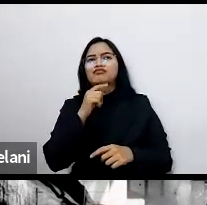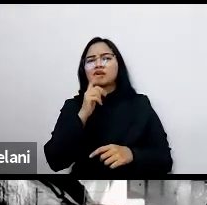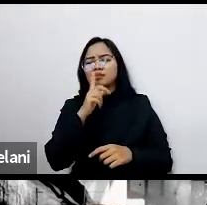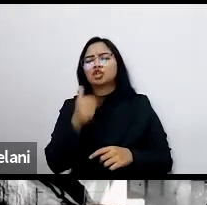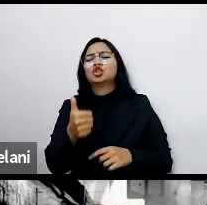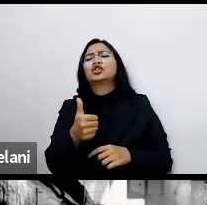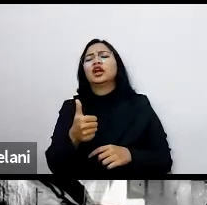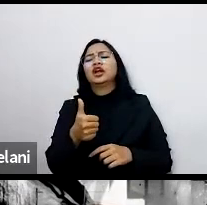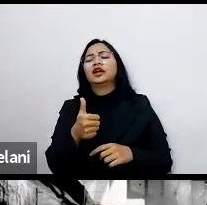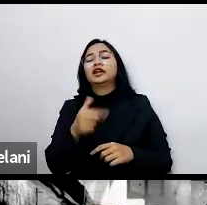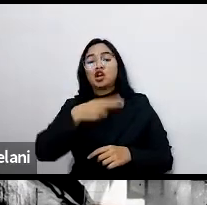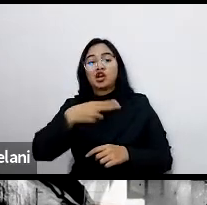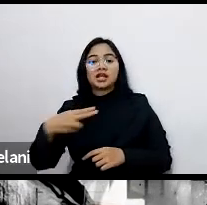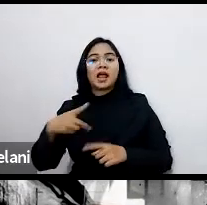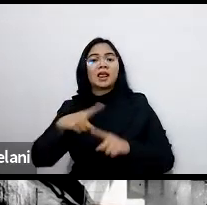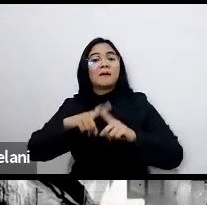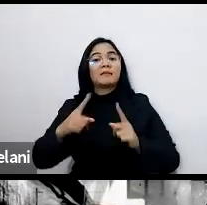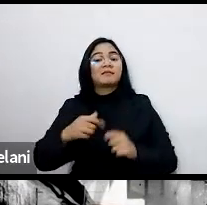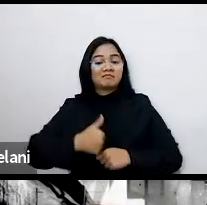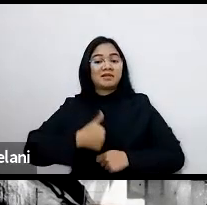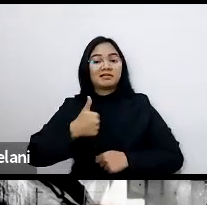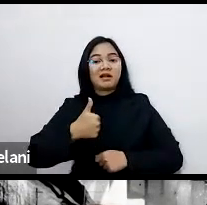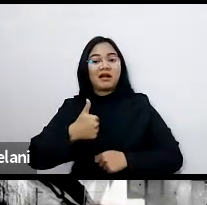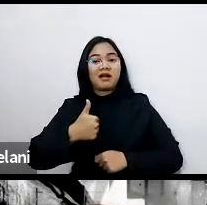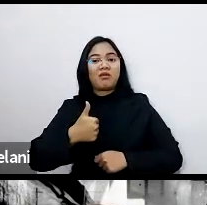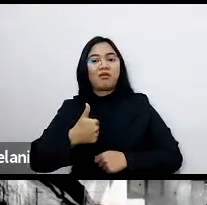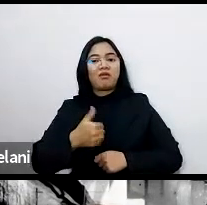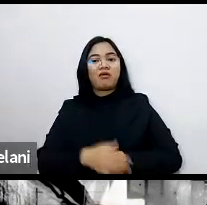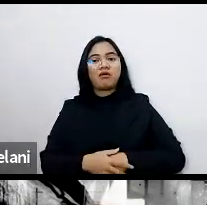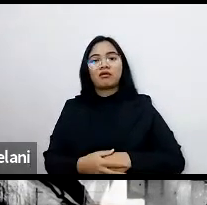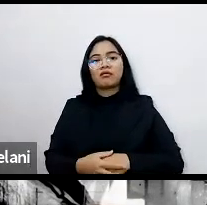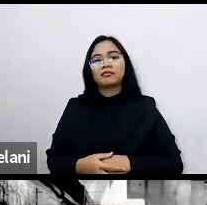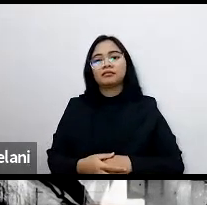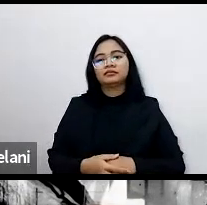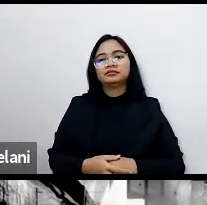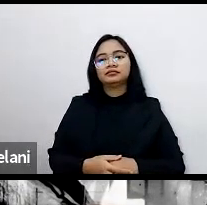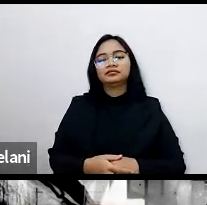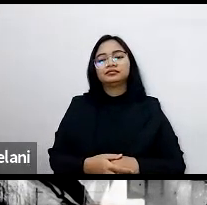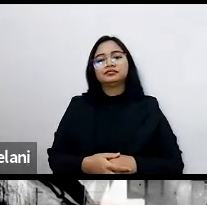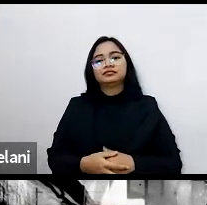juga bisa ya meraih itu rekognisi dalam ukuran